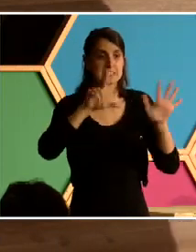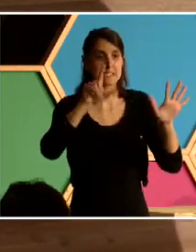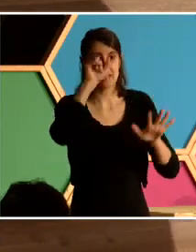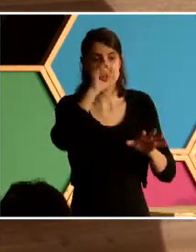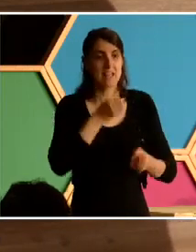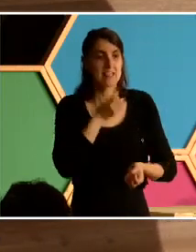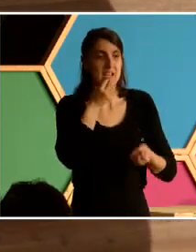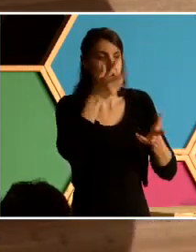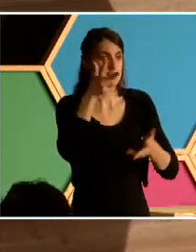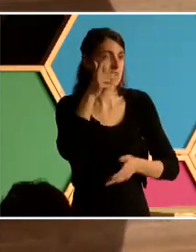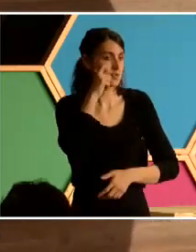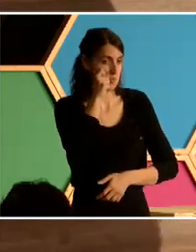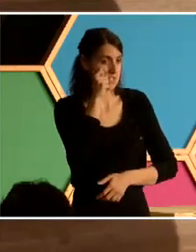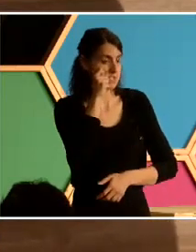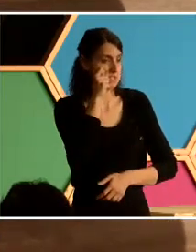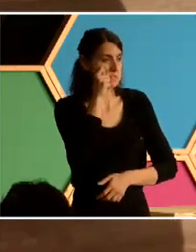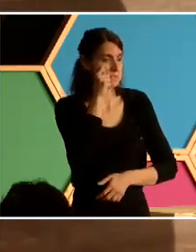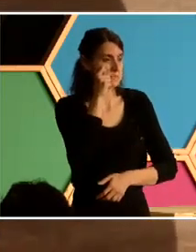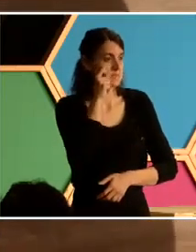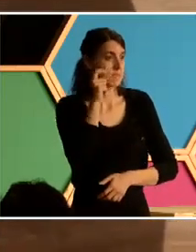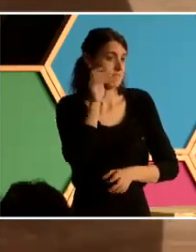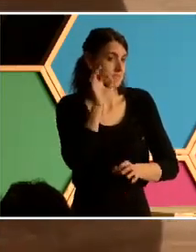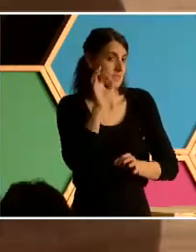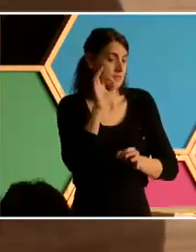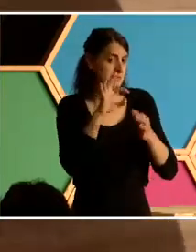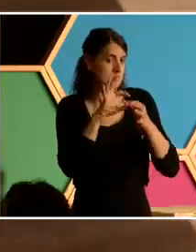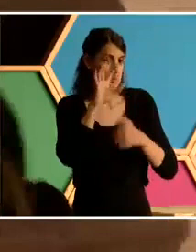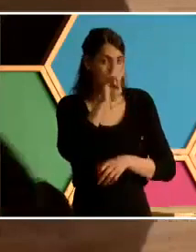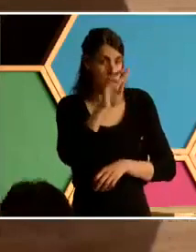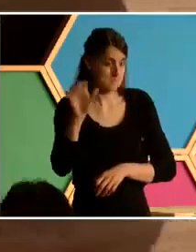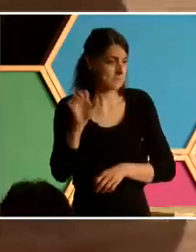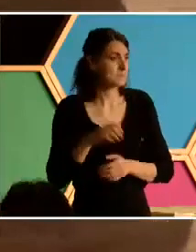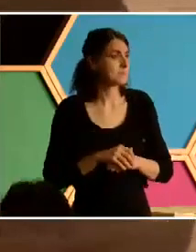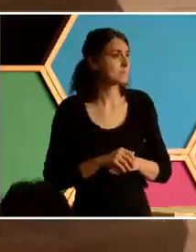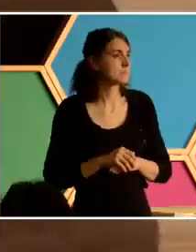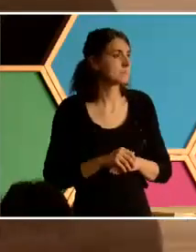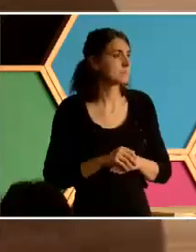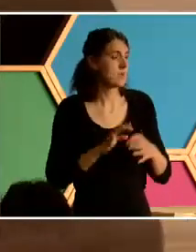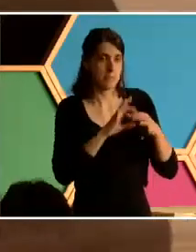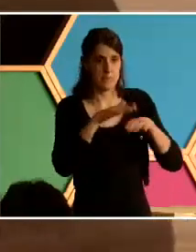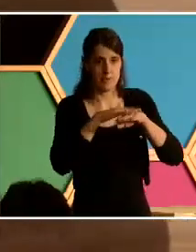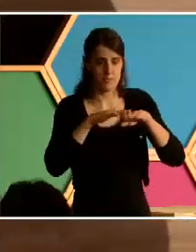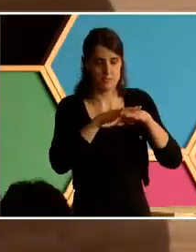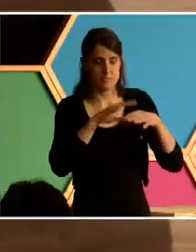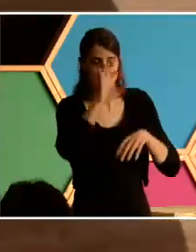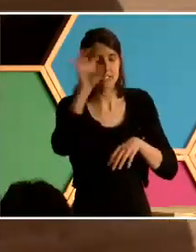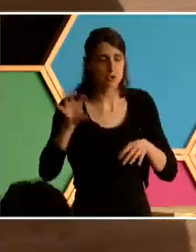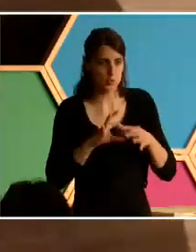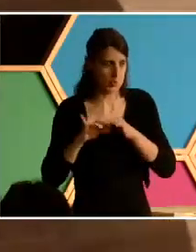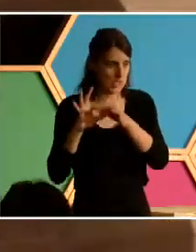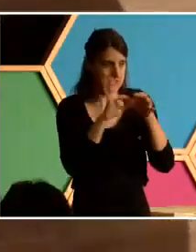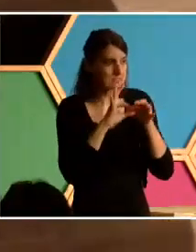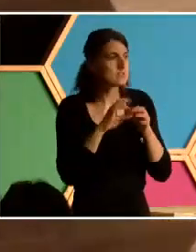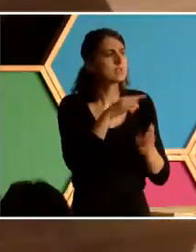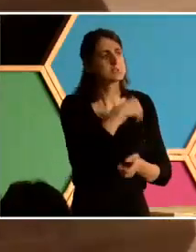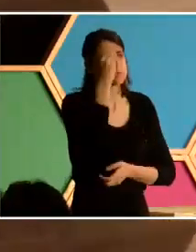part de Nacions Unides, doncs què creus que avui podria, si creus que avui es podria tornar a aprovar una declaració com aquella i